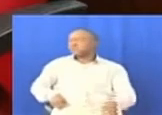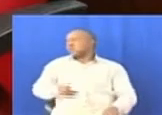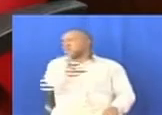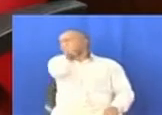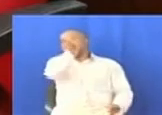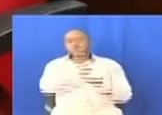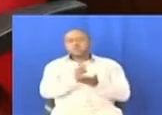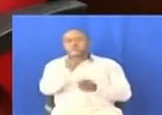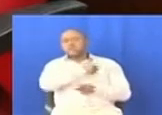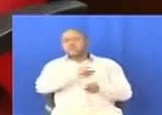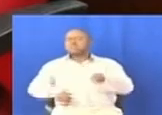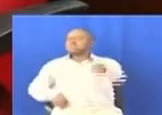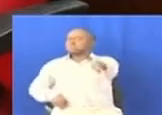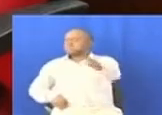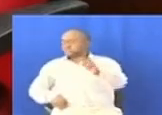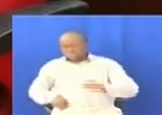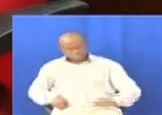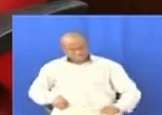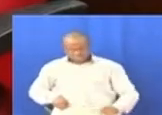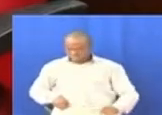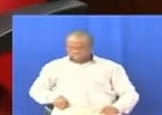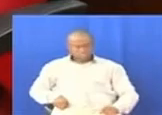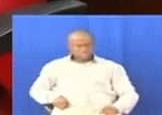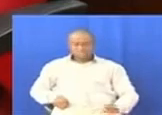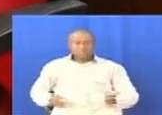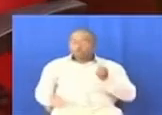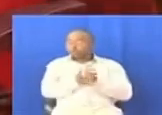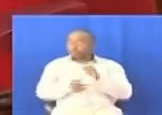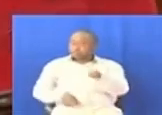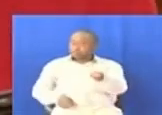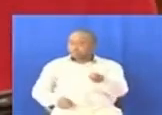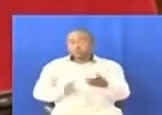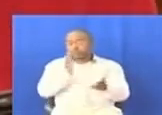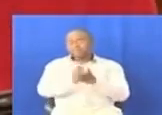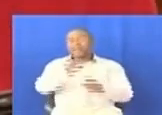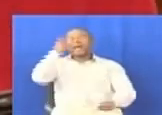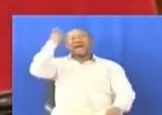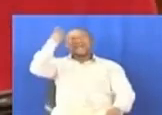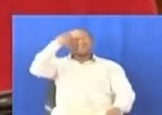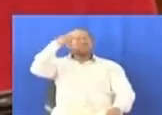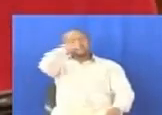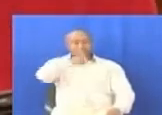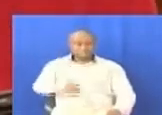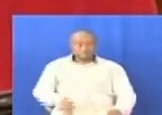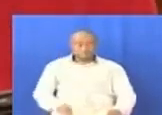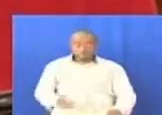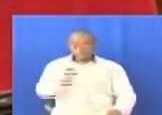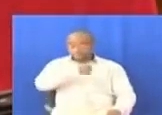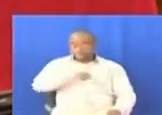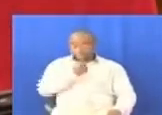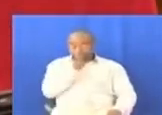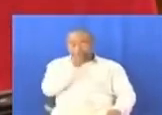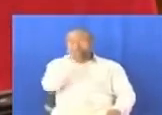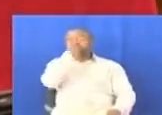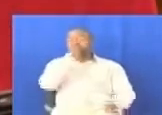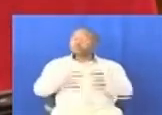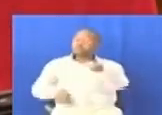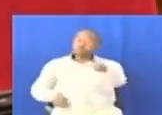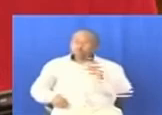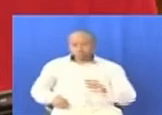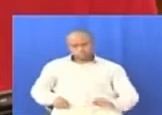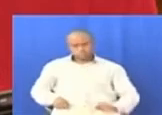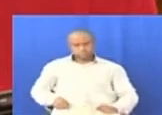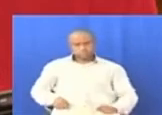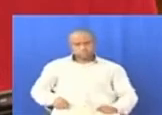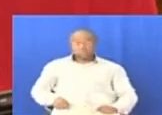rais huyu Dr. Pombe John Magufuli. Kwa kweli tunajivunia, tunaye baba wa nchi ambaye